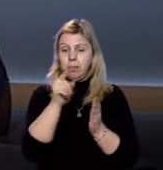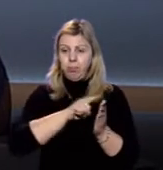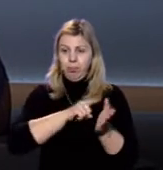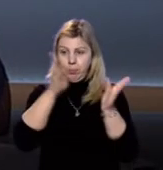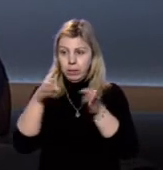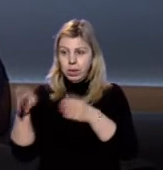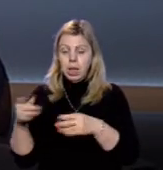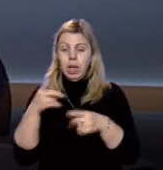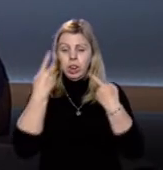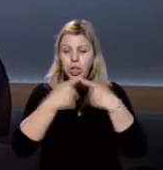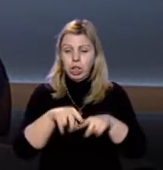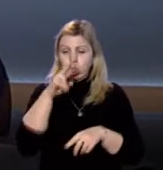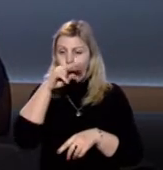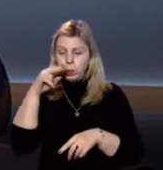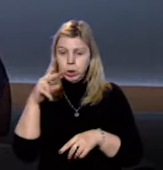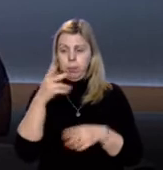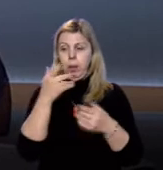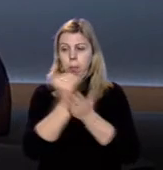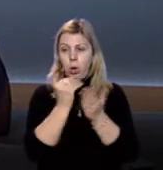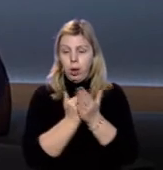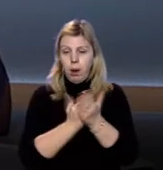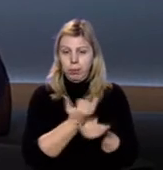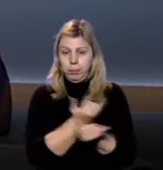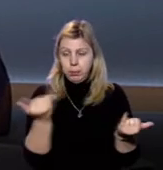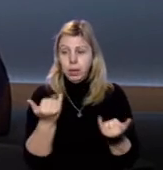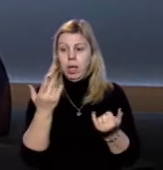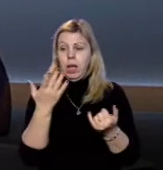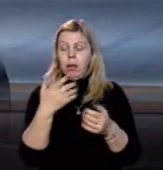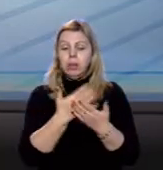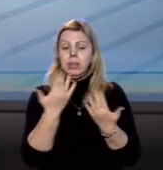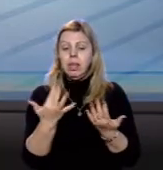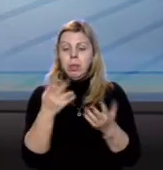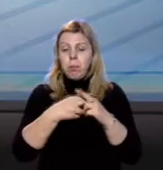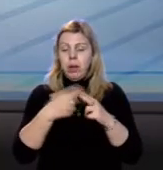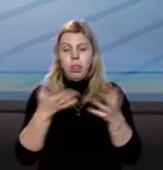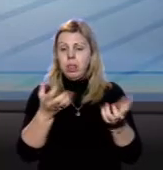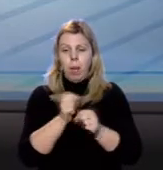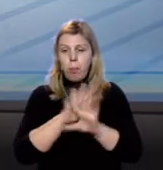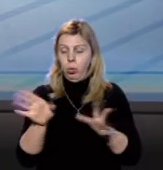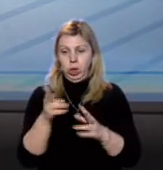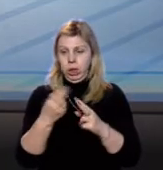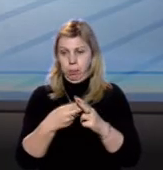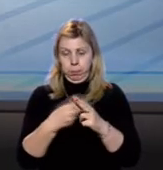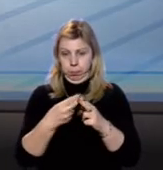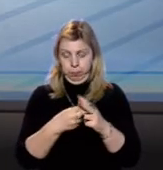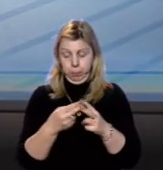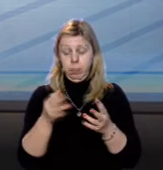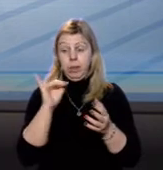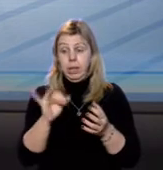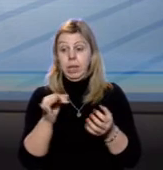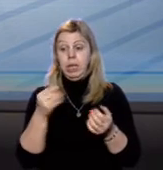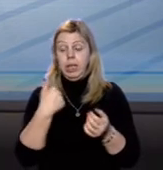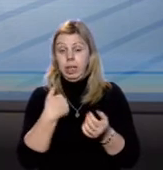через певні технічні помилки в основному програмному забезпеченні певна кількість пільговиків не одержувала пільгу. І